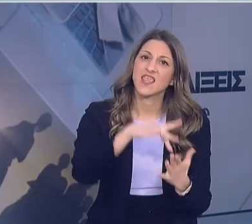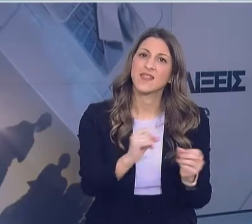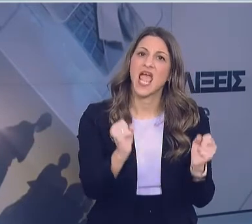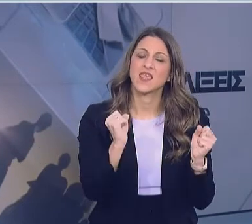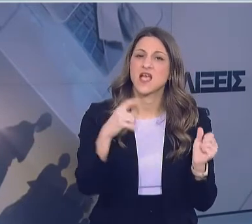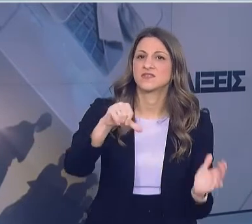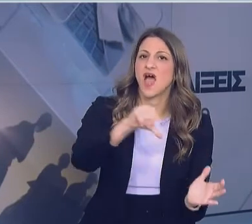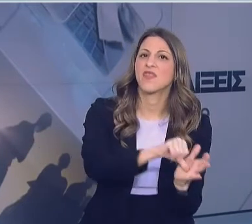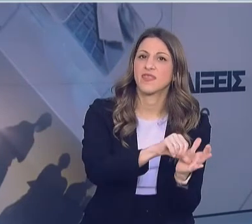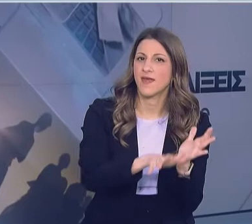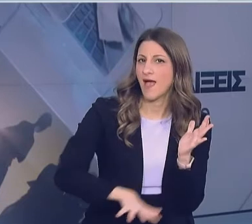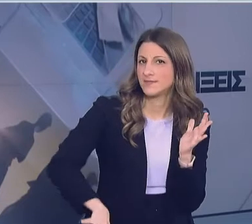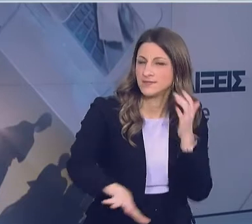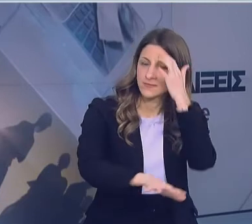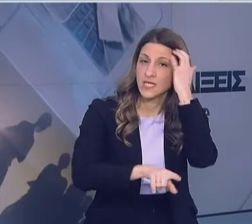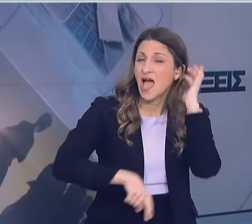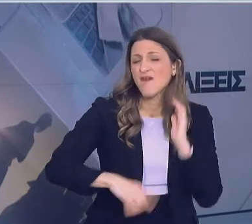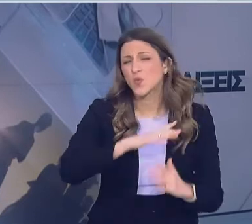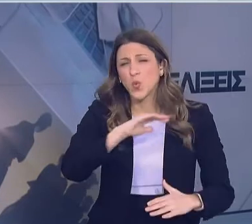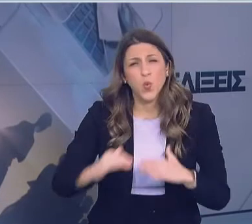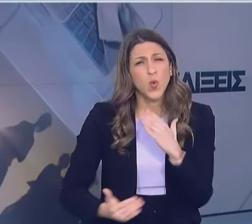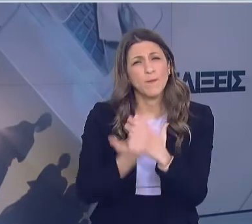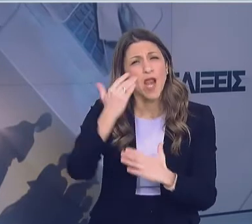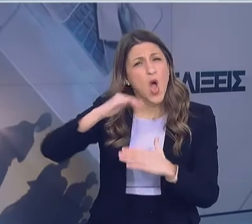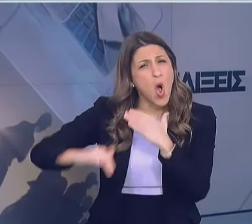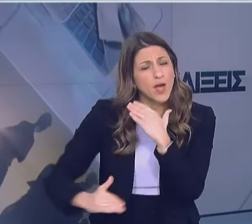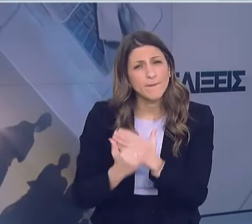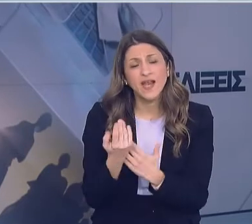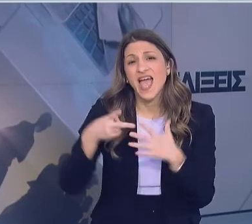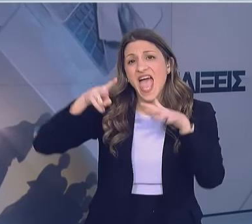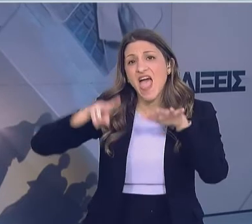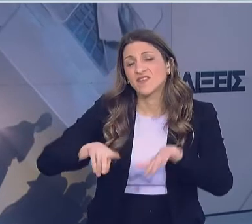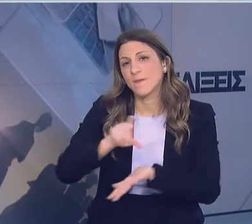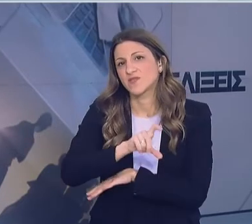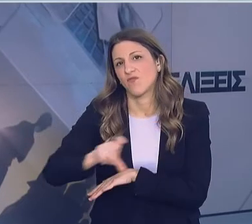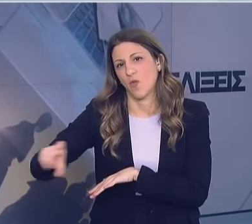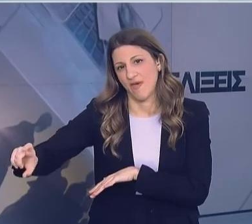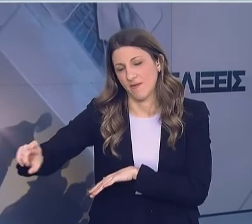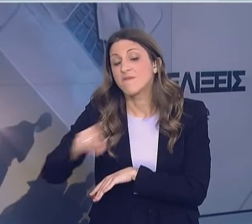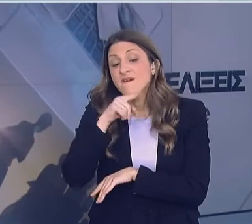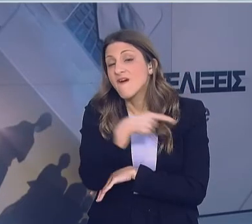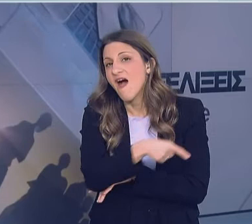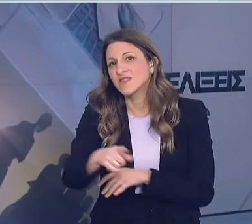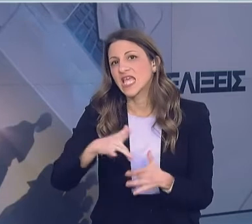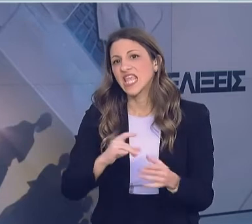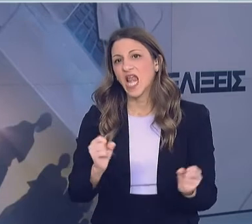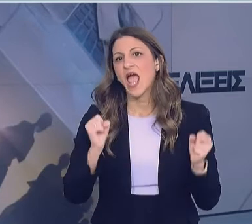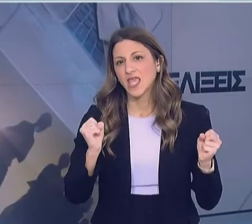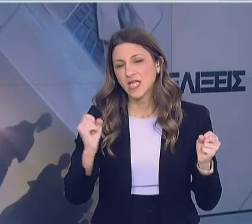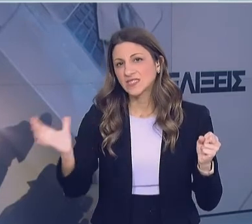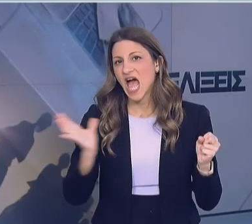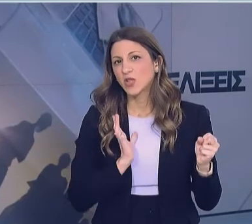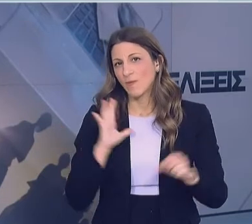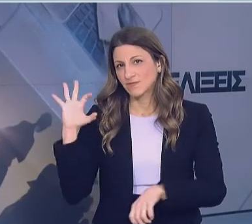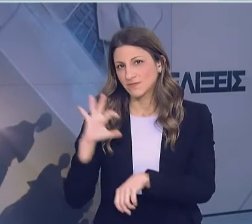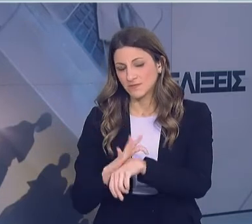Αττική, τα οποία θα λειτουργούν σε 24-ωρη βάση 7 ημέρες την εβδομάδα και στα οποία θα μπορούν να προσέχονται